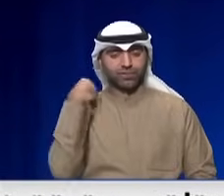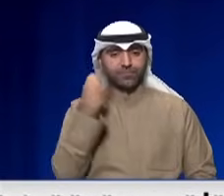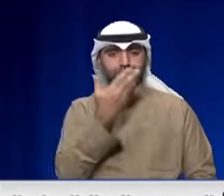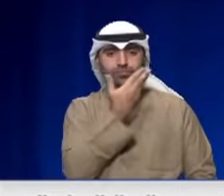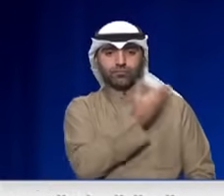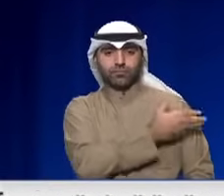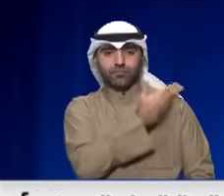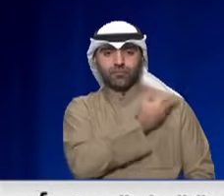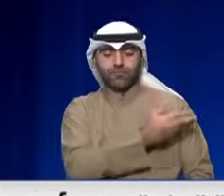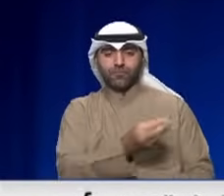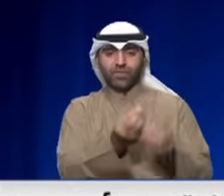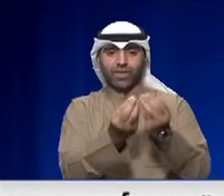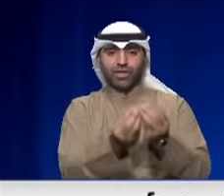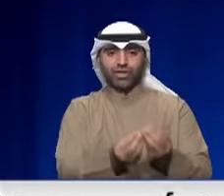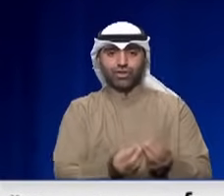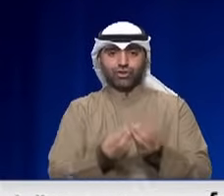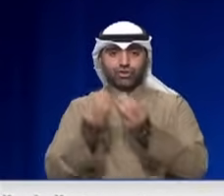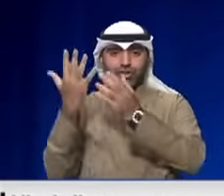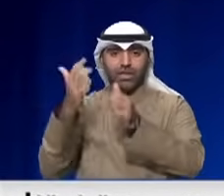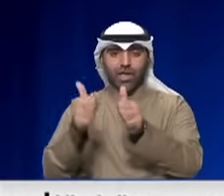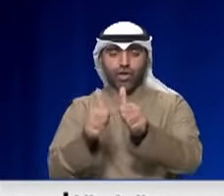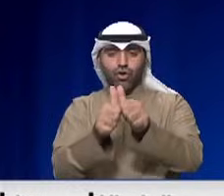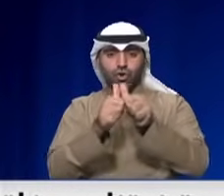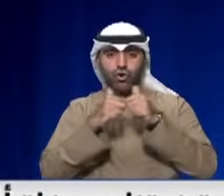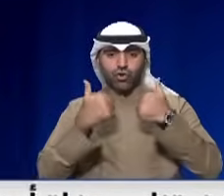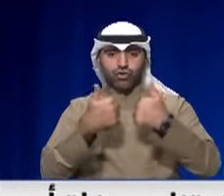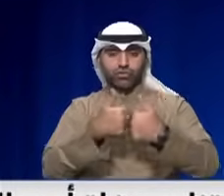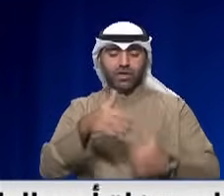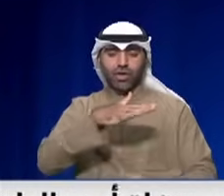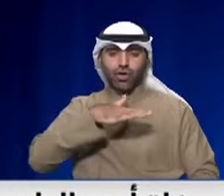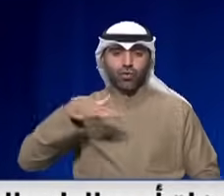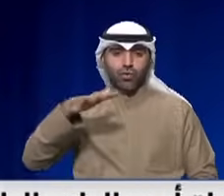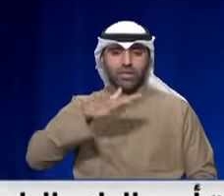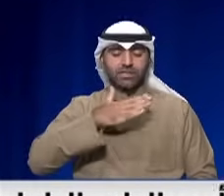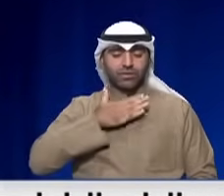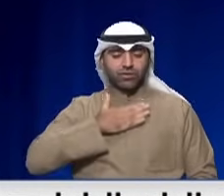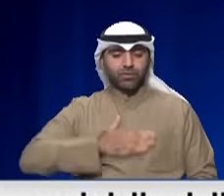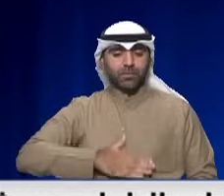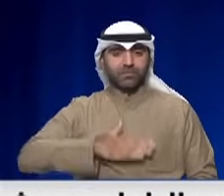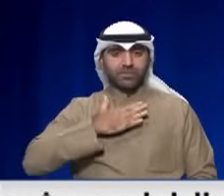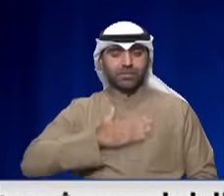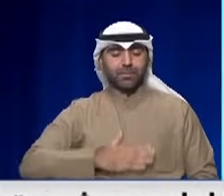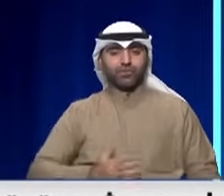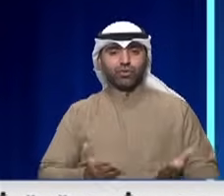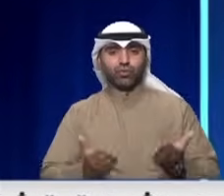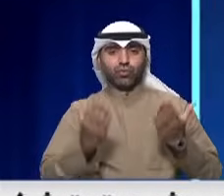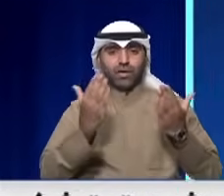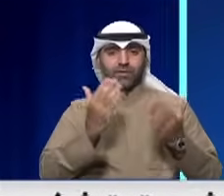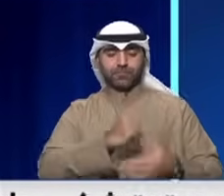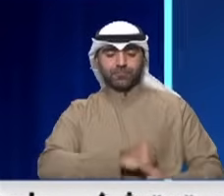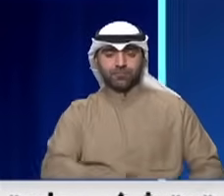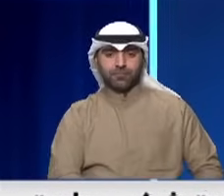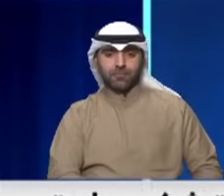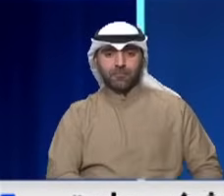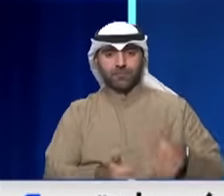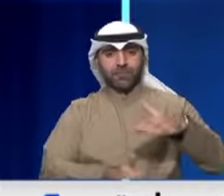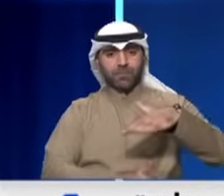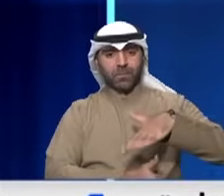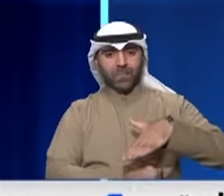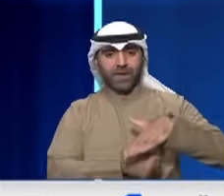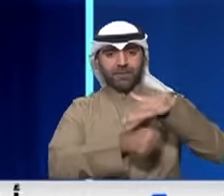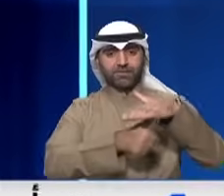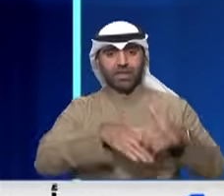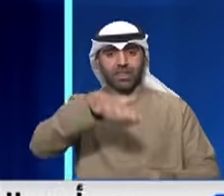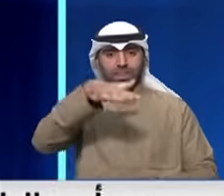يلهم سموه رعاه الله والشعب الكويتي جميل الصب جميل الصبر وحسن العزاء هذا وقد بعث حضره صاحب